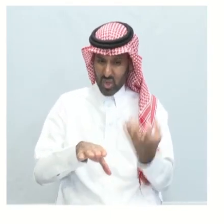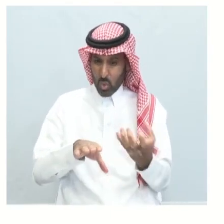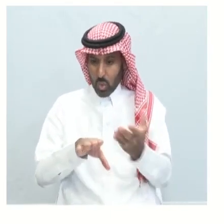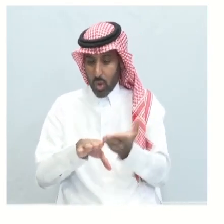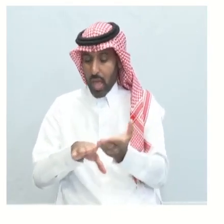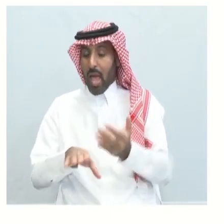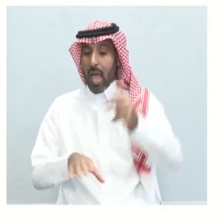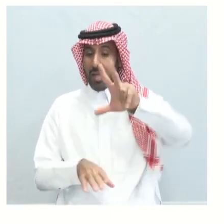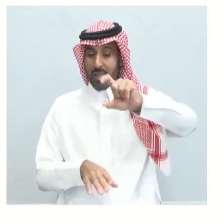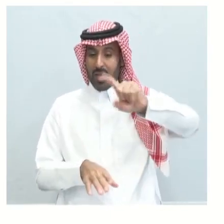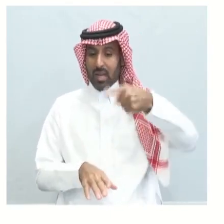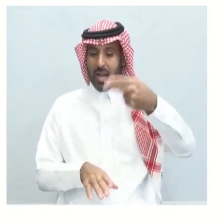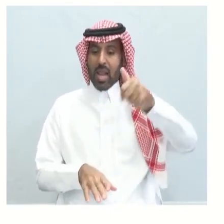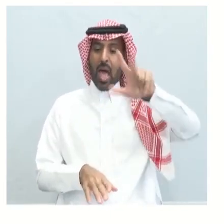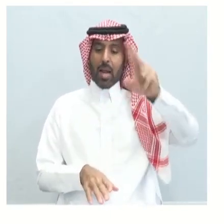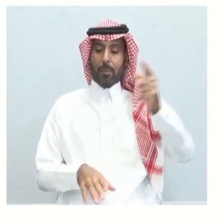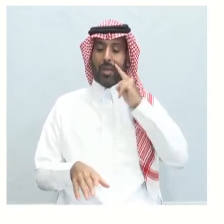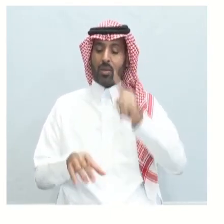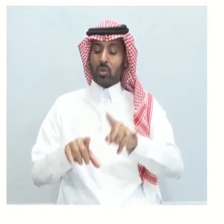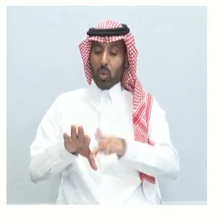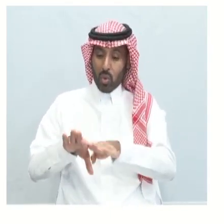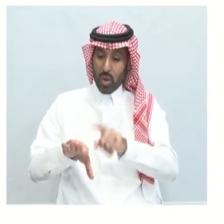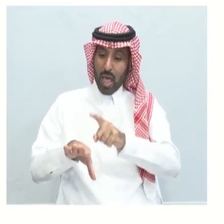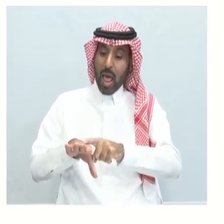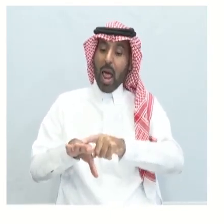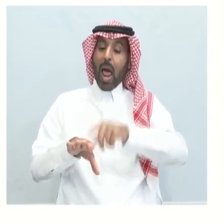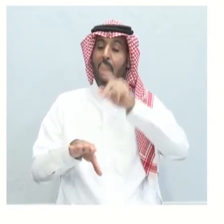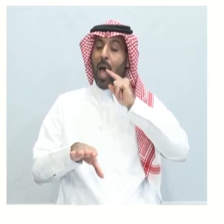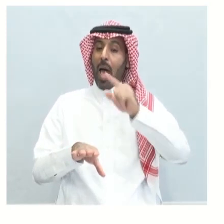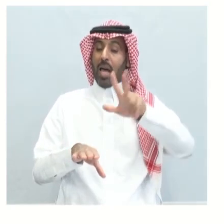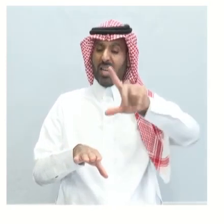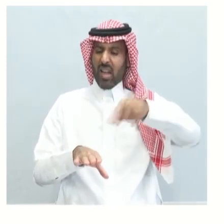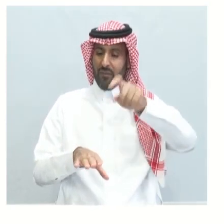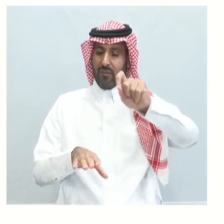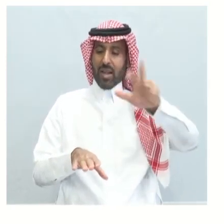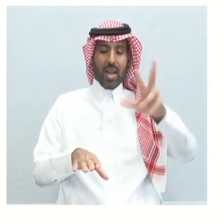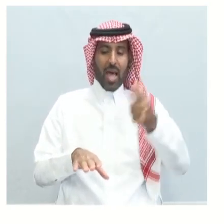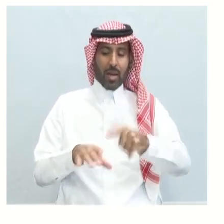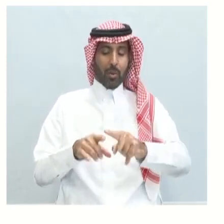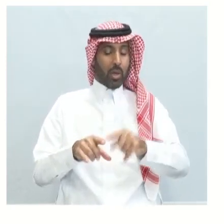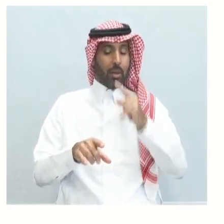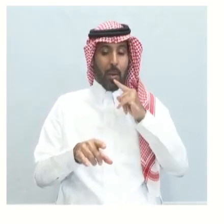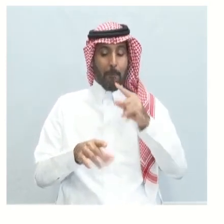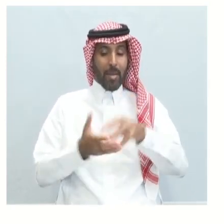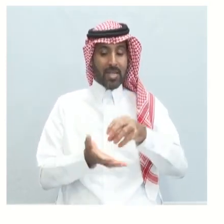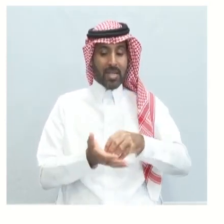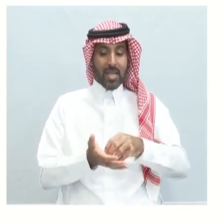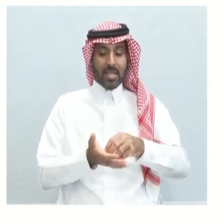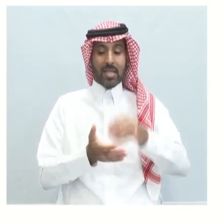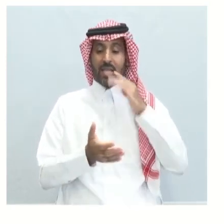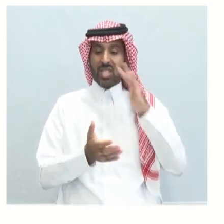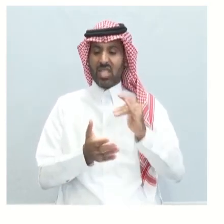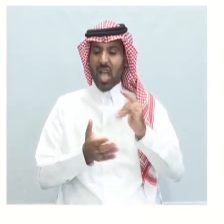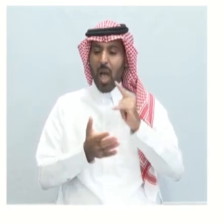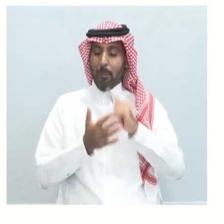العربي وصخور الرف العربي الذي يقى الى الشرق منه عند مدينه جده ام مدينه الرياض ام مدينه